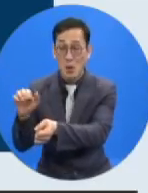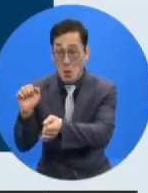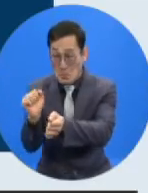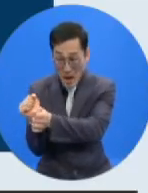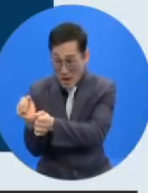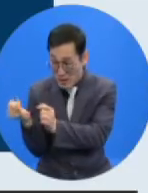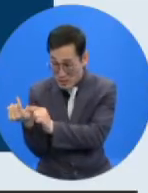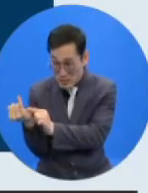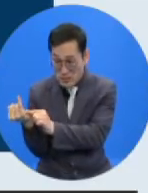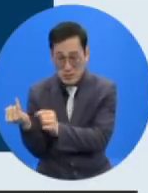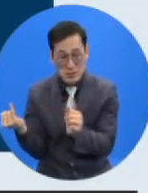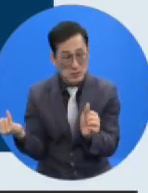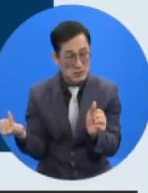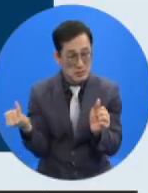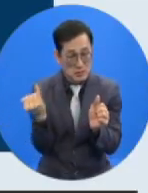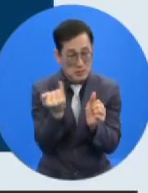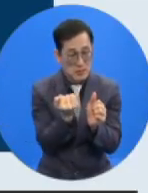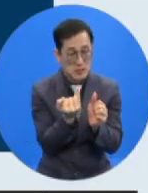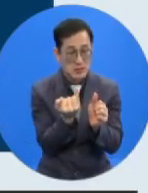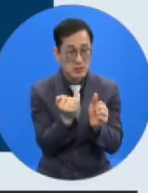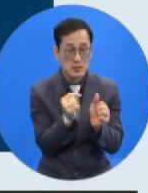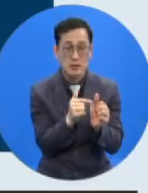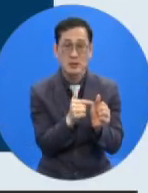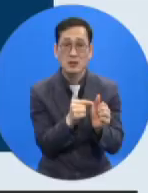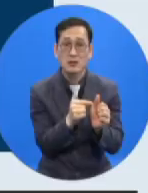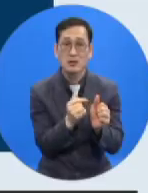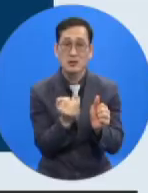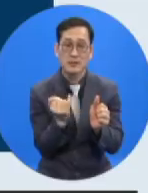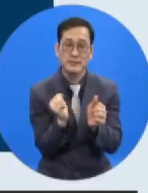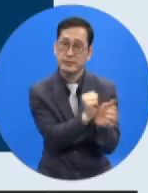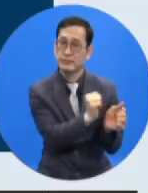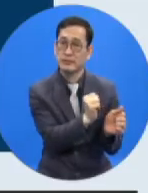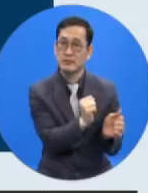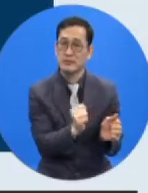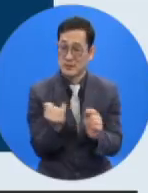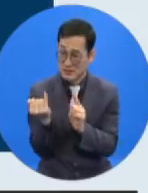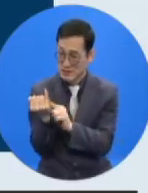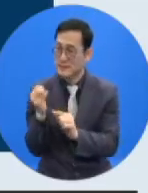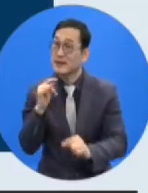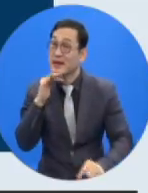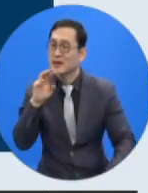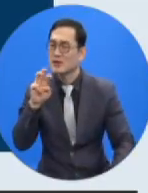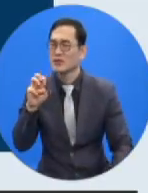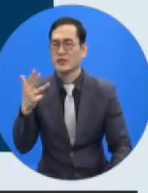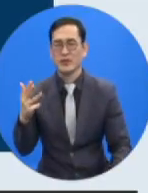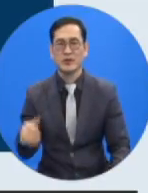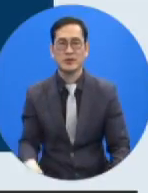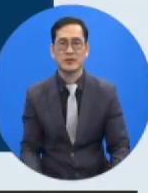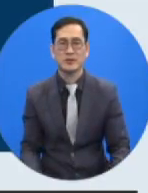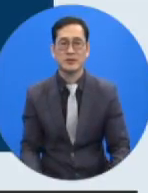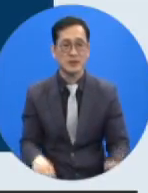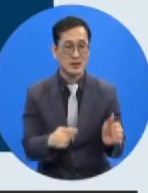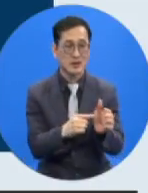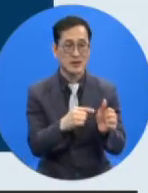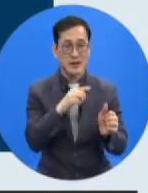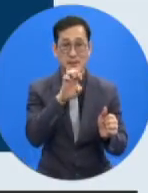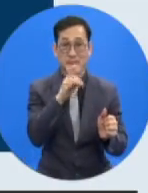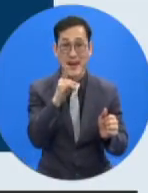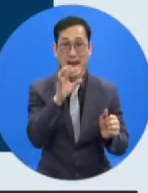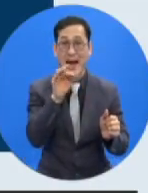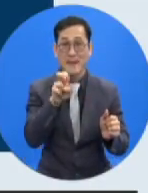됐는데 부인은 젊은 나이, 38살. 그런데 이 안타까운 건요, 남편이 폐암투병을 하기